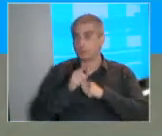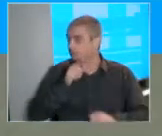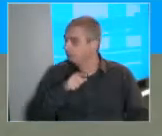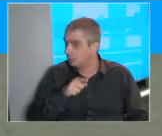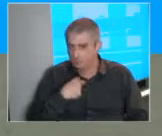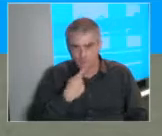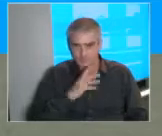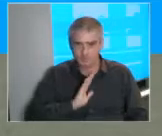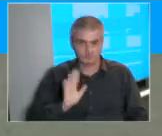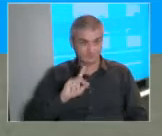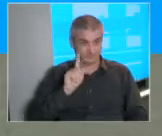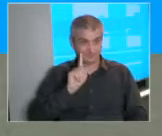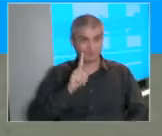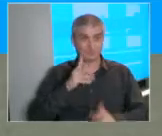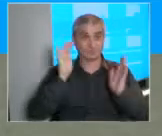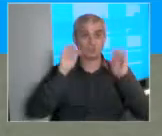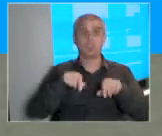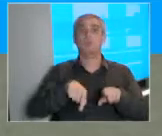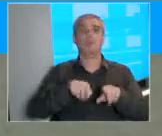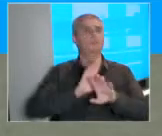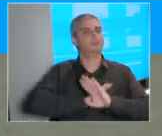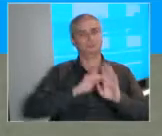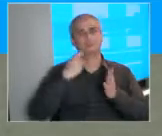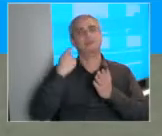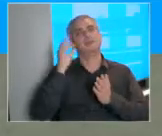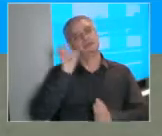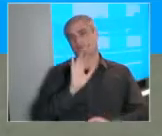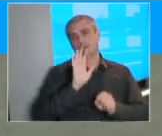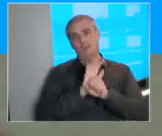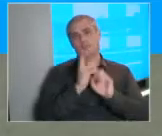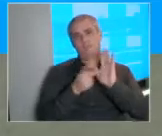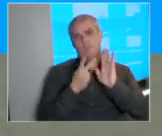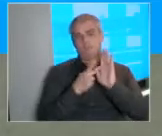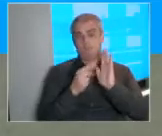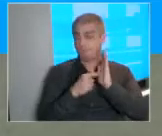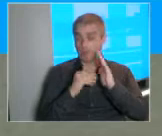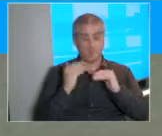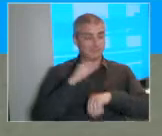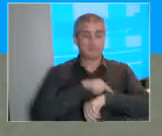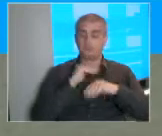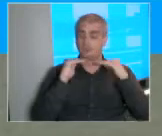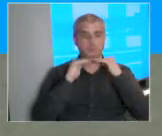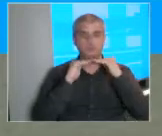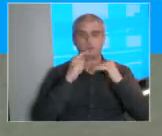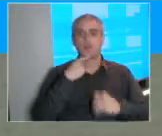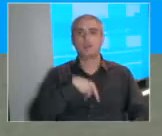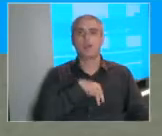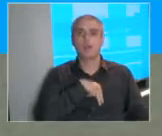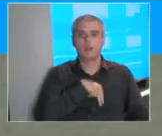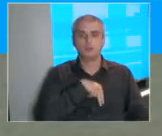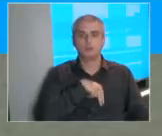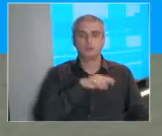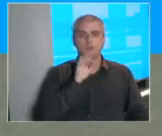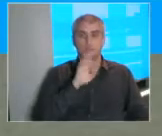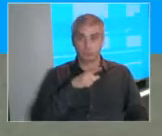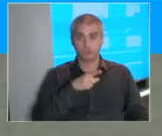אני כבר אומר, מי שיפול במלכודת הזו, זה יעלה לו ביוקר. יוכל אותה פעמיים. כי חלוקת זמני שהות שוויונית זה אחריות